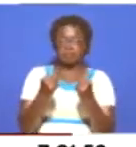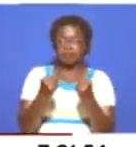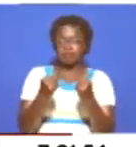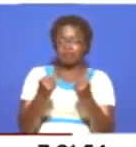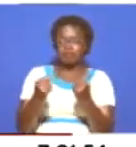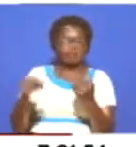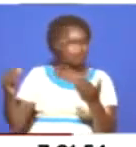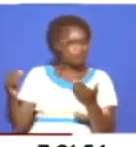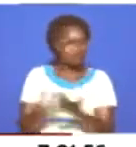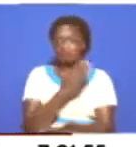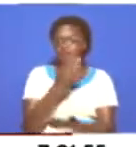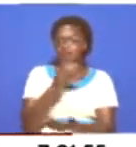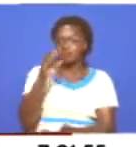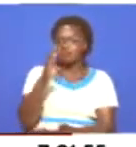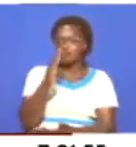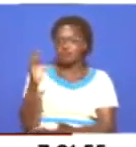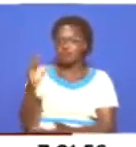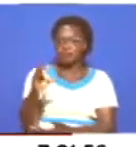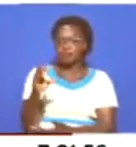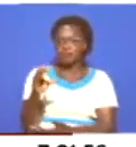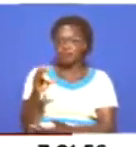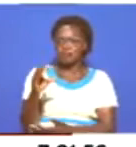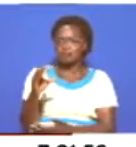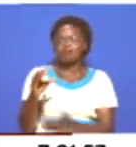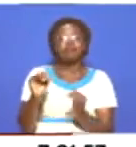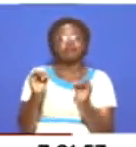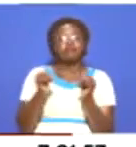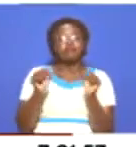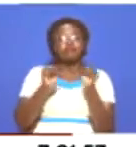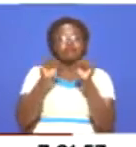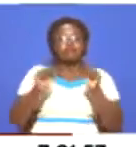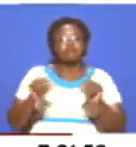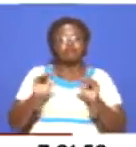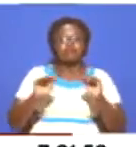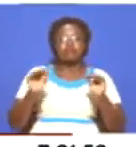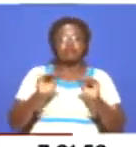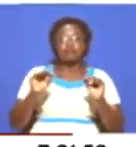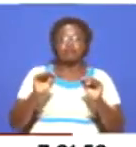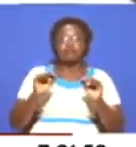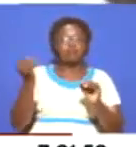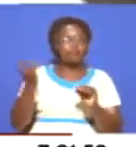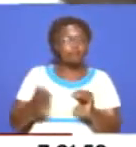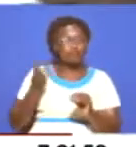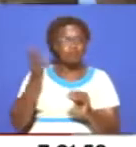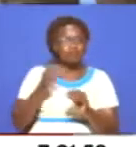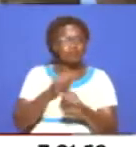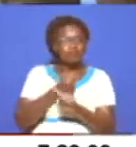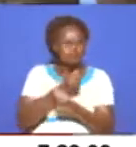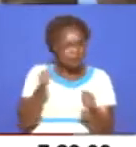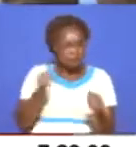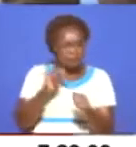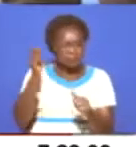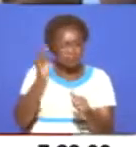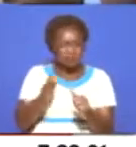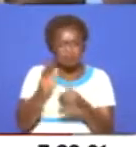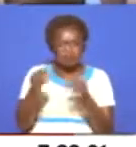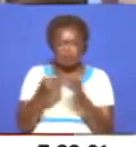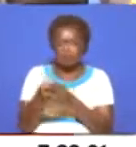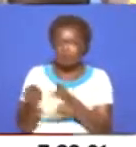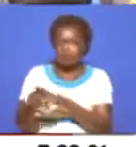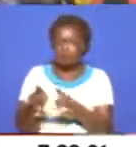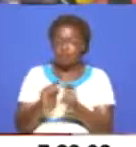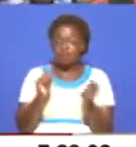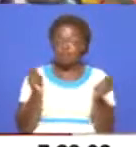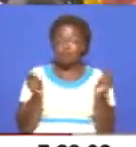huo mfumo wa CBC, tulete mfumo wa elimu ambao unaeleweka na Wakenya wote. Waliongeza kwamba